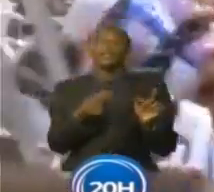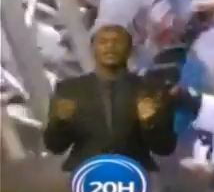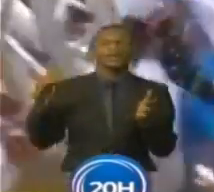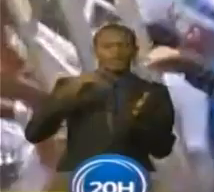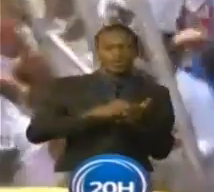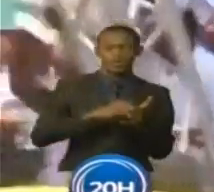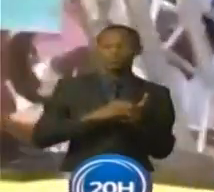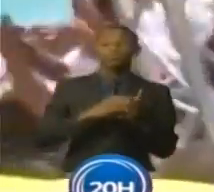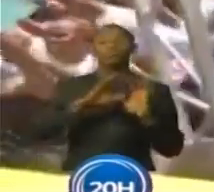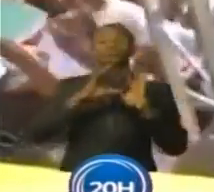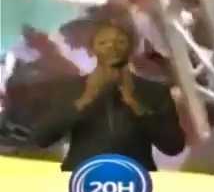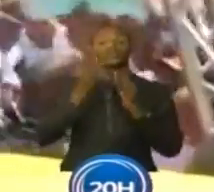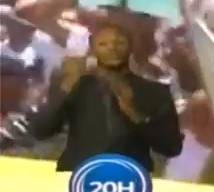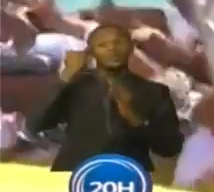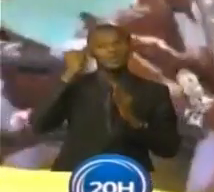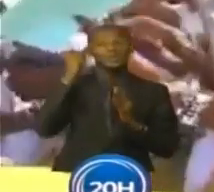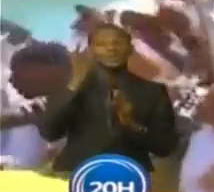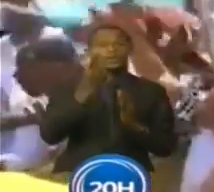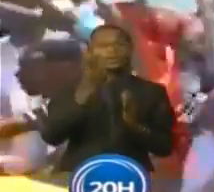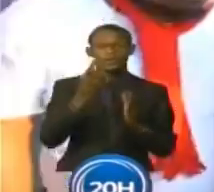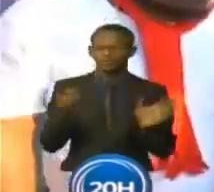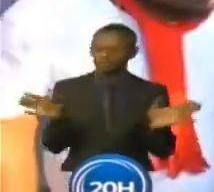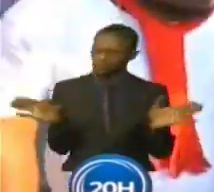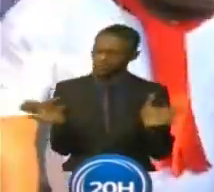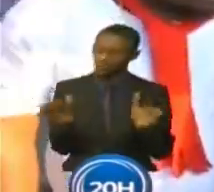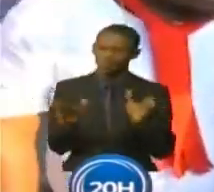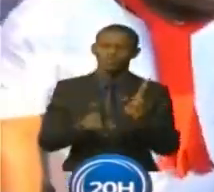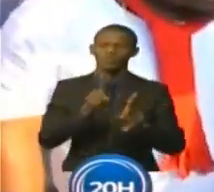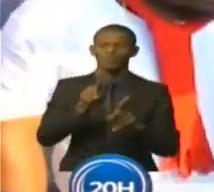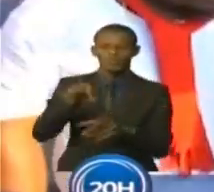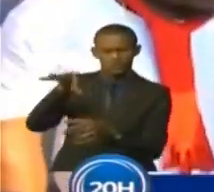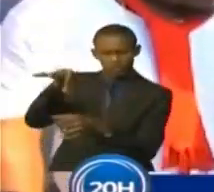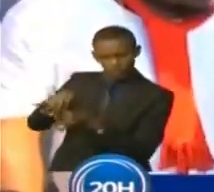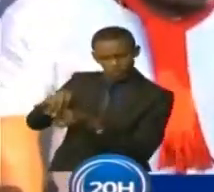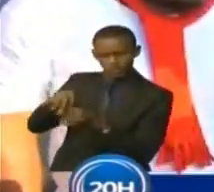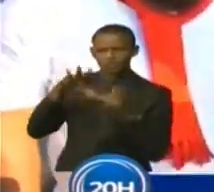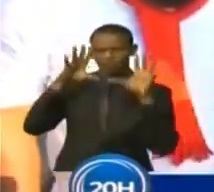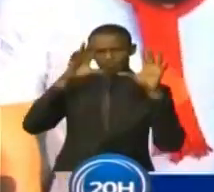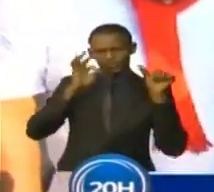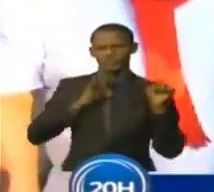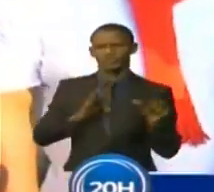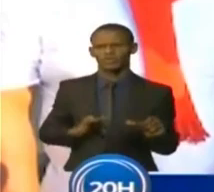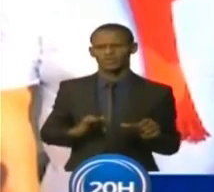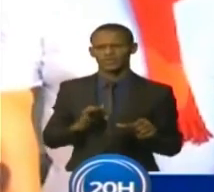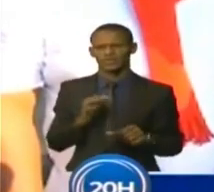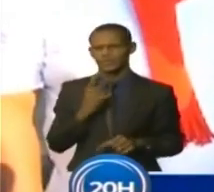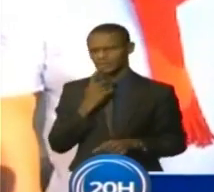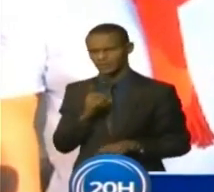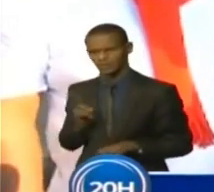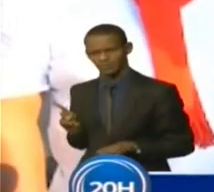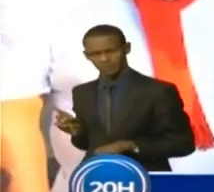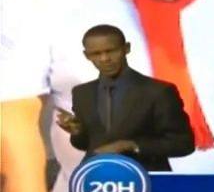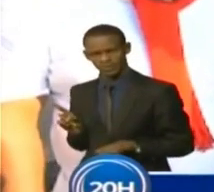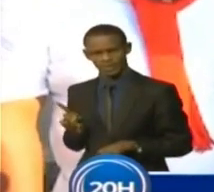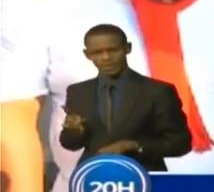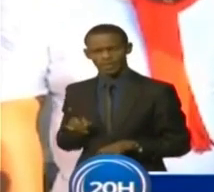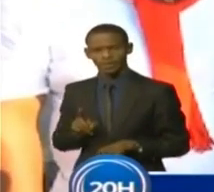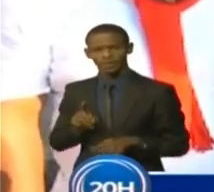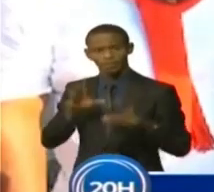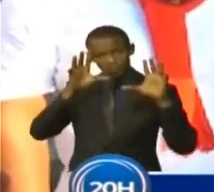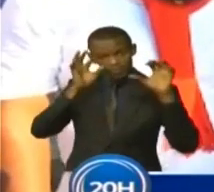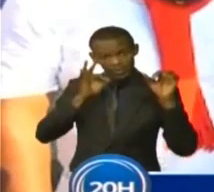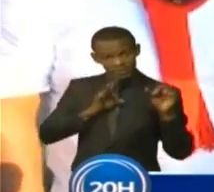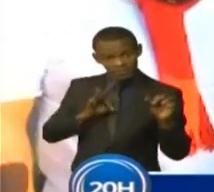de Félix-Antoine Il mérite un deuxième mandat en rapport avec un état des lieux qu'il a